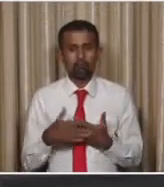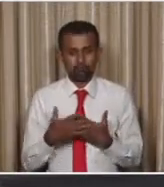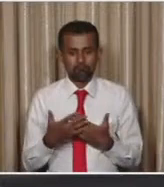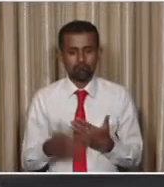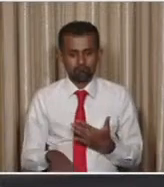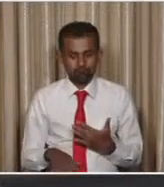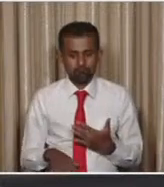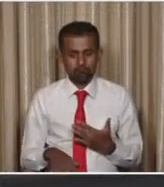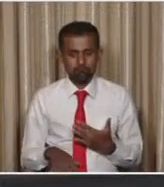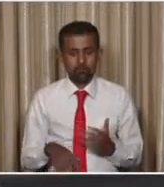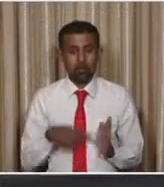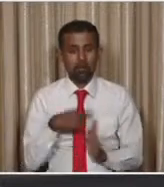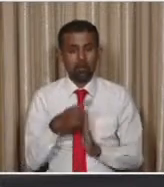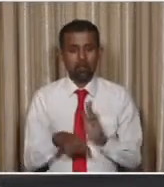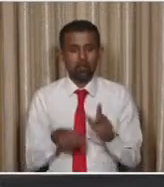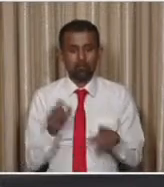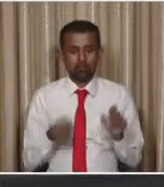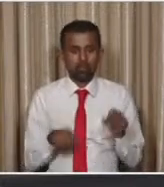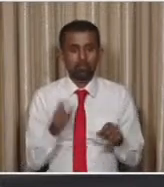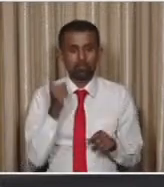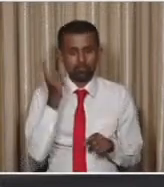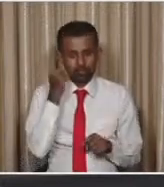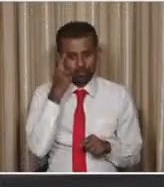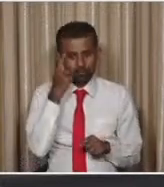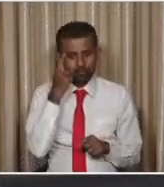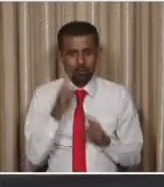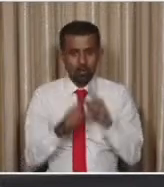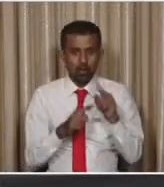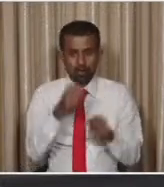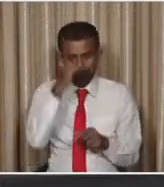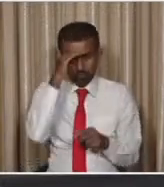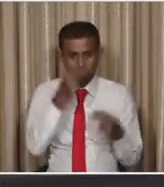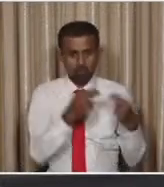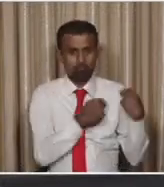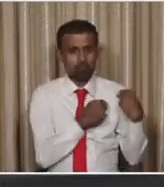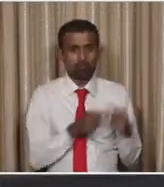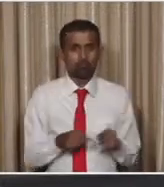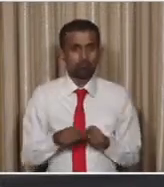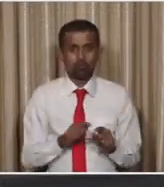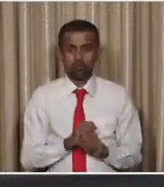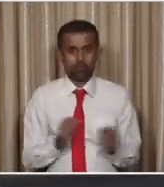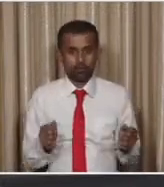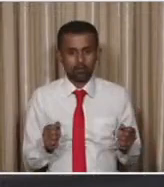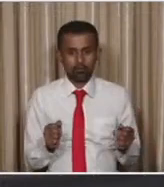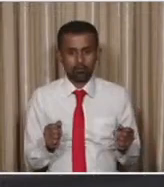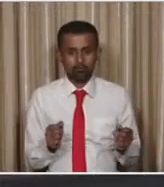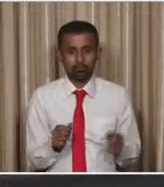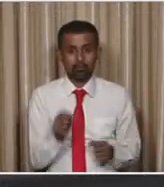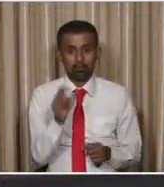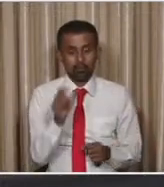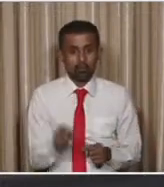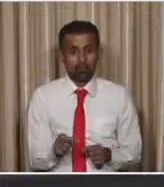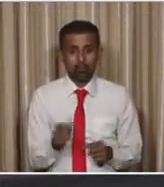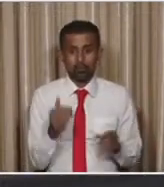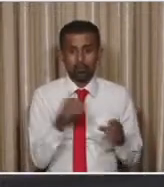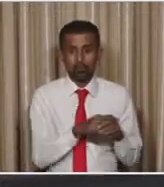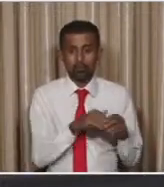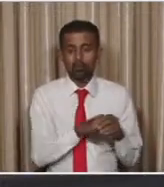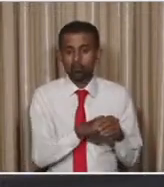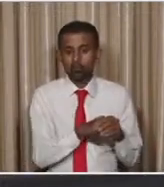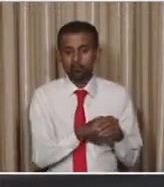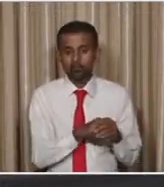බව මේ රටේ ජනතාව දන්නවා. කතානායක ධූරයේ විතරක් නෙවෙයි එතුමා සහභාගීත්වය